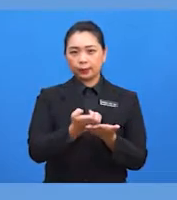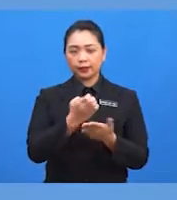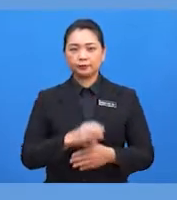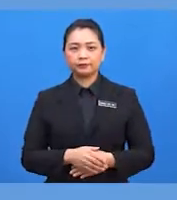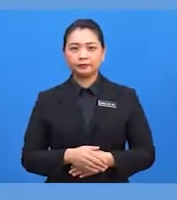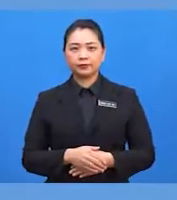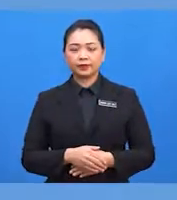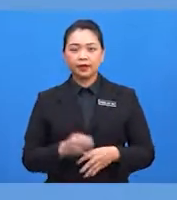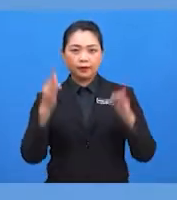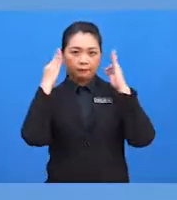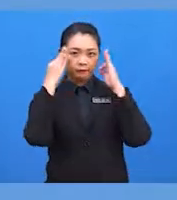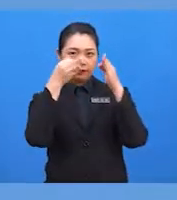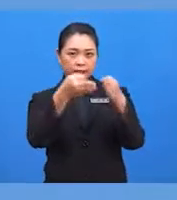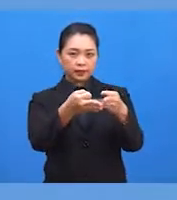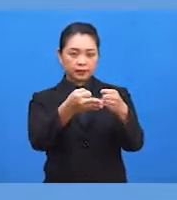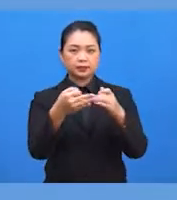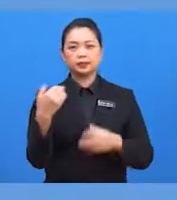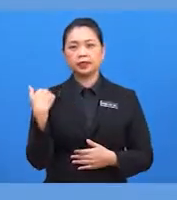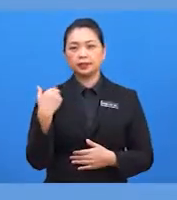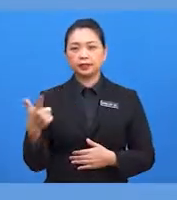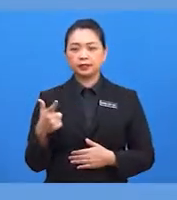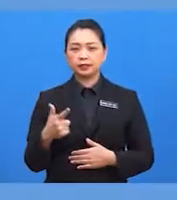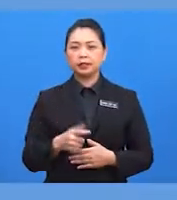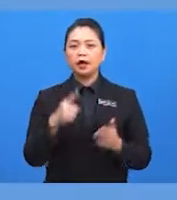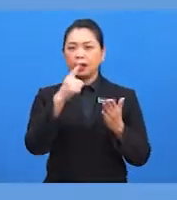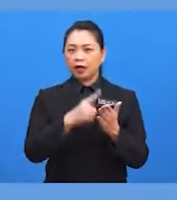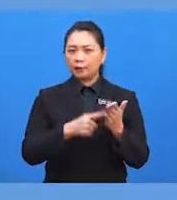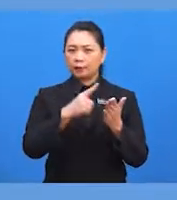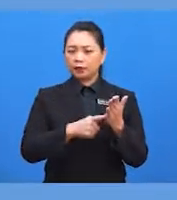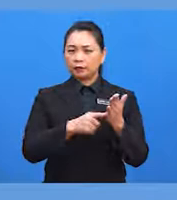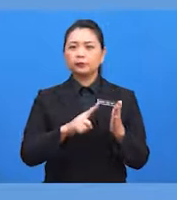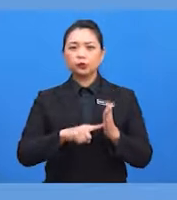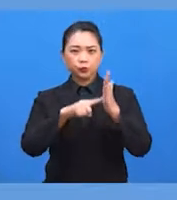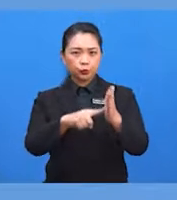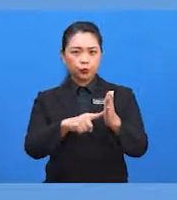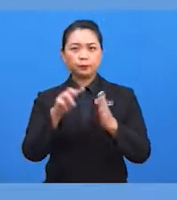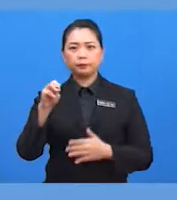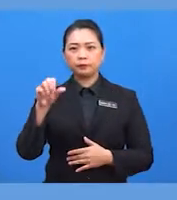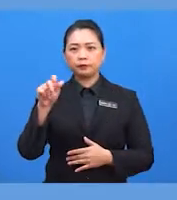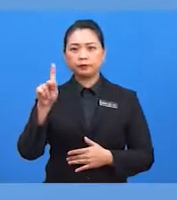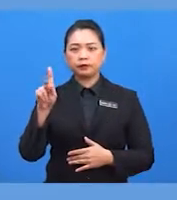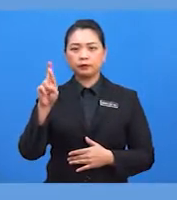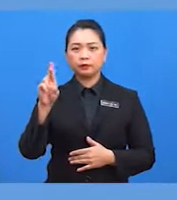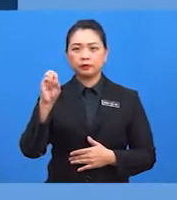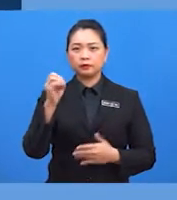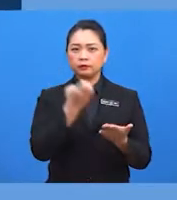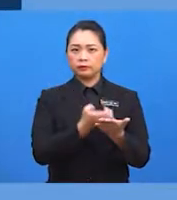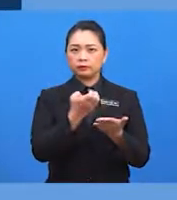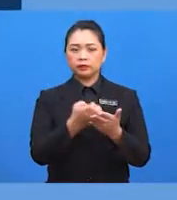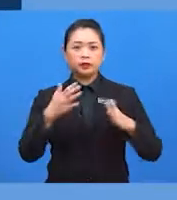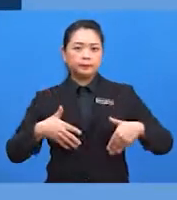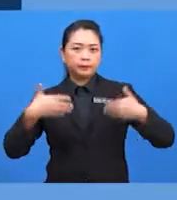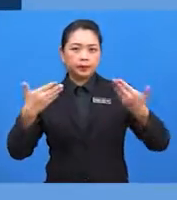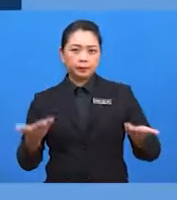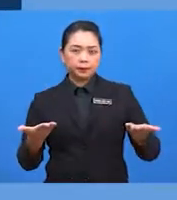Fokus perbincangan pada hari ini ialah apakah petunjuk makroekonomi? Dan bagaimanakah petunjuk